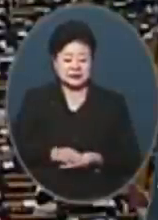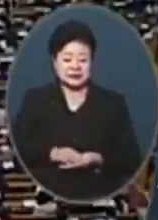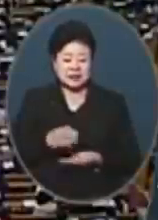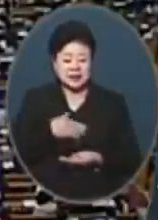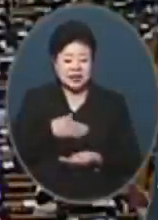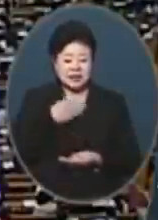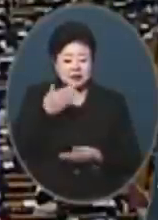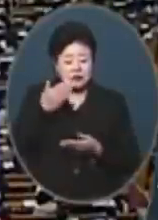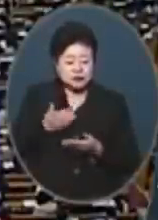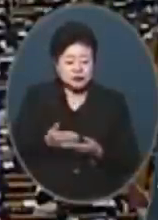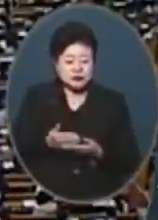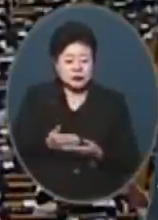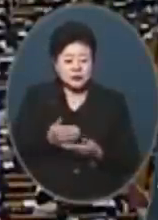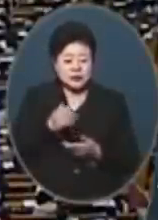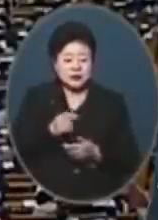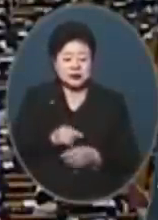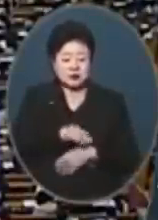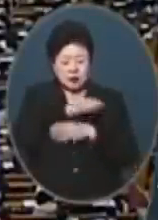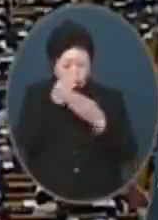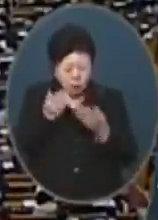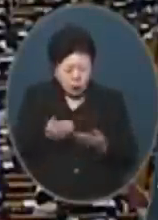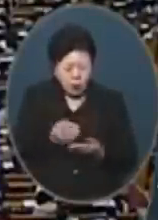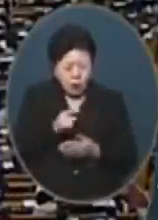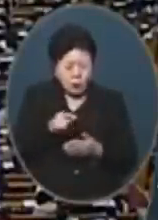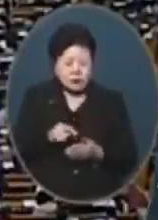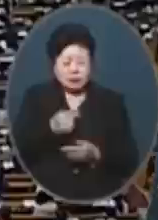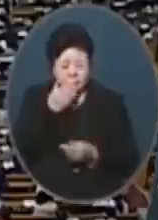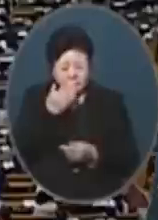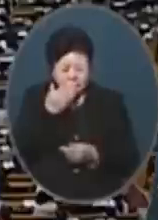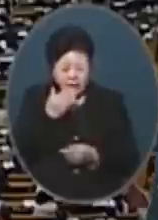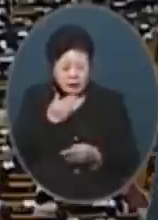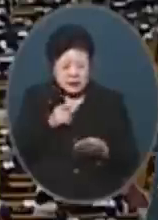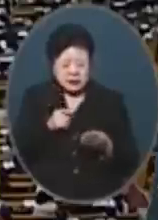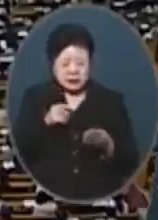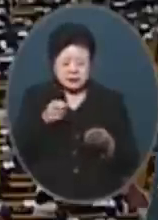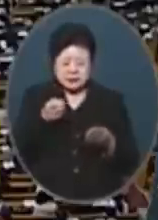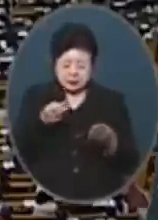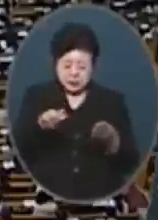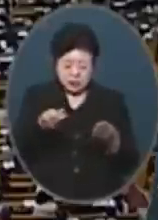내게 능력 주신 자 안에서 내가 모든 것을 할 수가 있다.